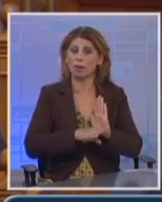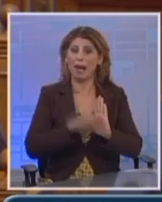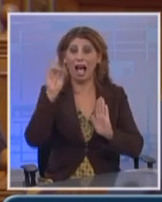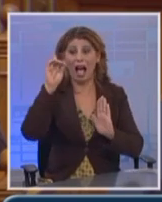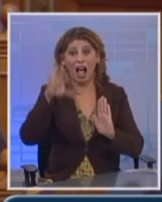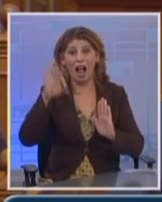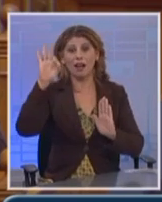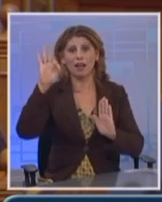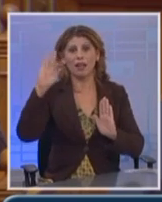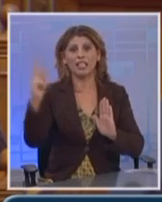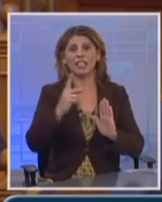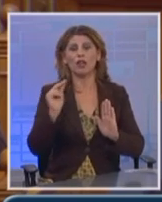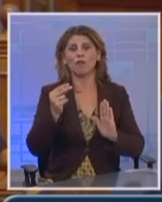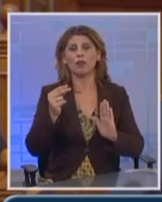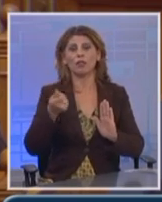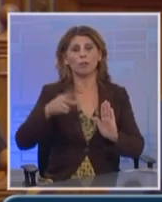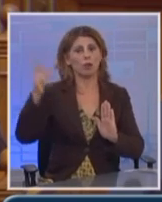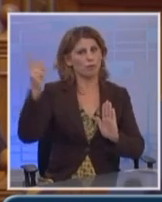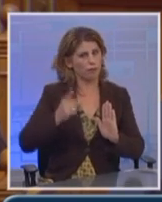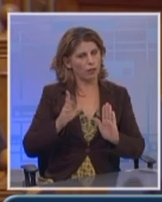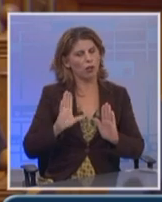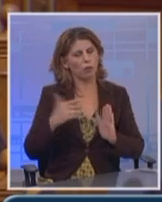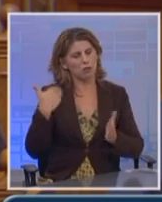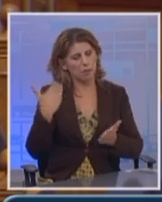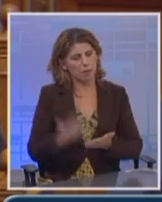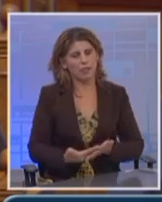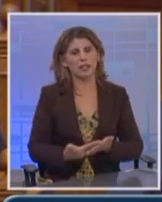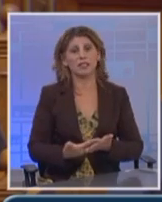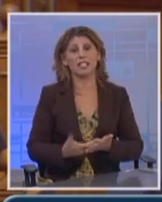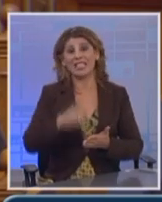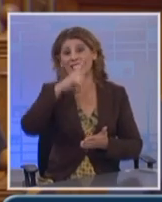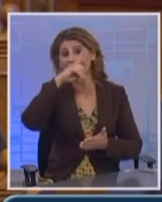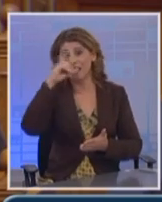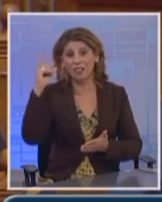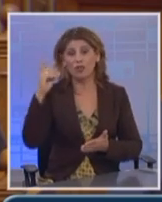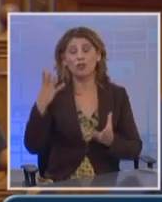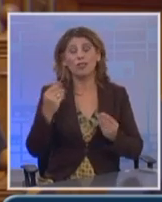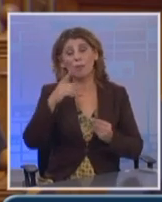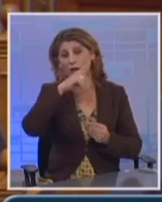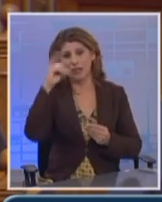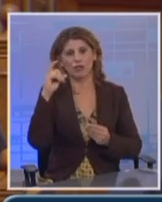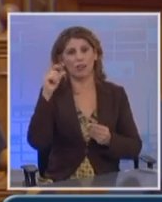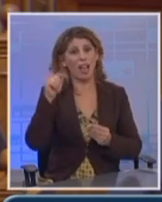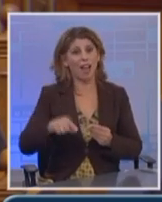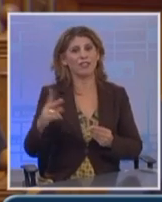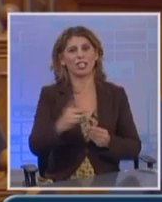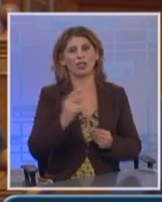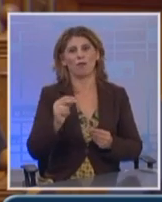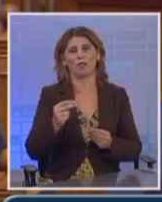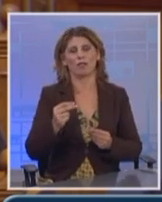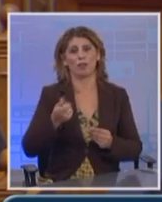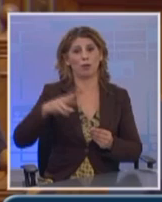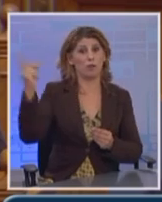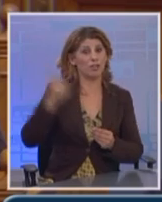και αν χαθεί η κοινοβουλευτική πλειοψηφία. Και όπως έχουμε αποδείξει, στα δύσκολα, στα πολύ δύσκολα, αυτή η κοινοβουλευτική πλειοψηφία